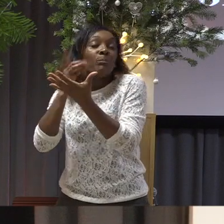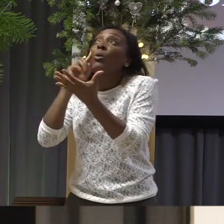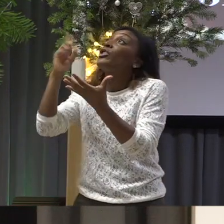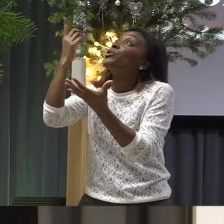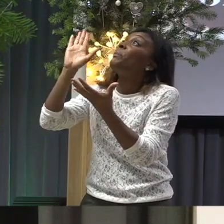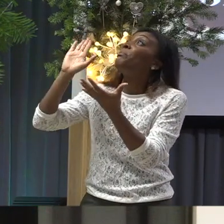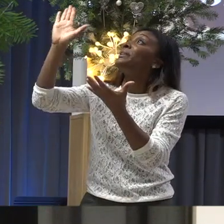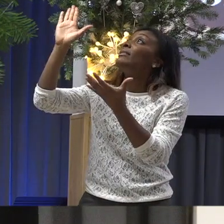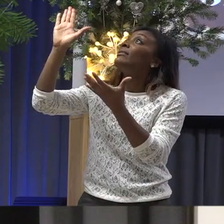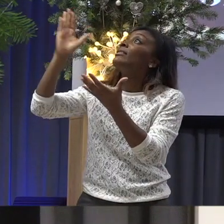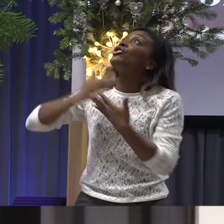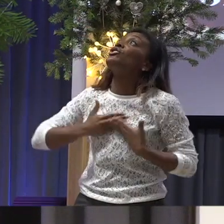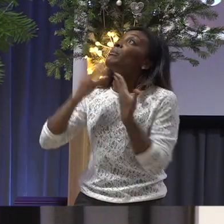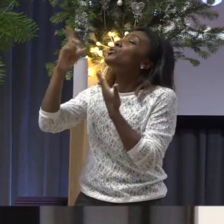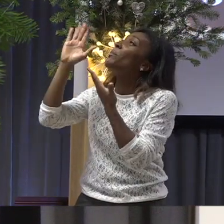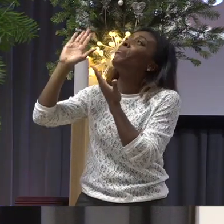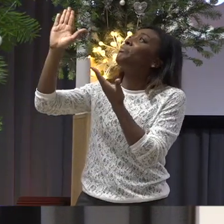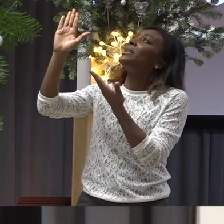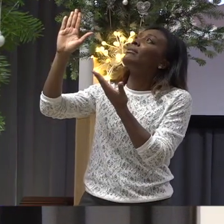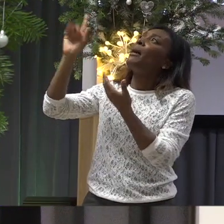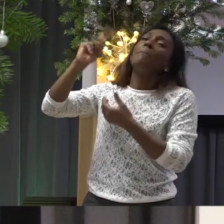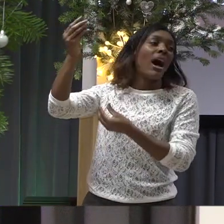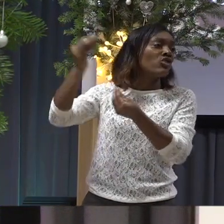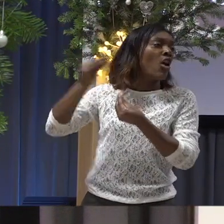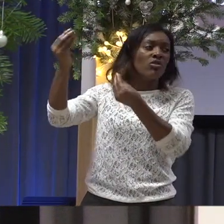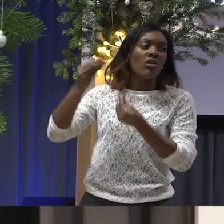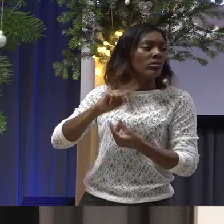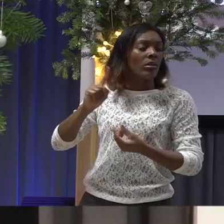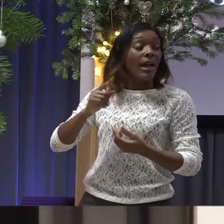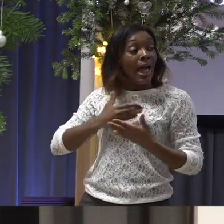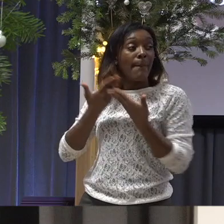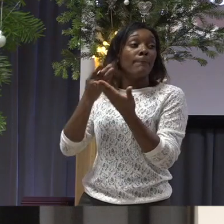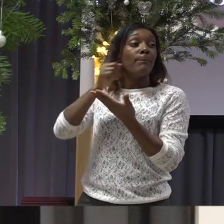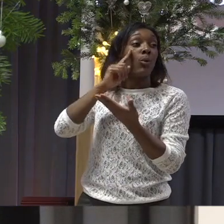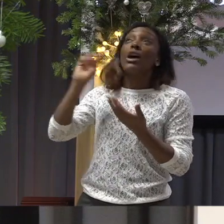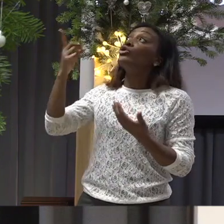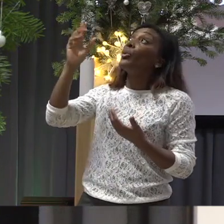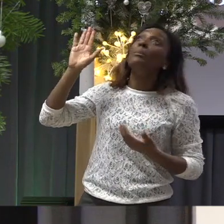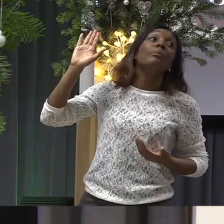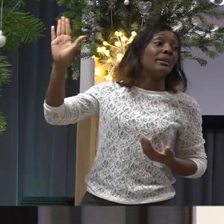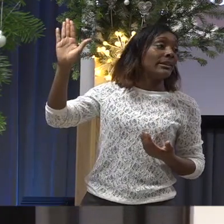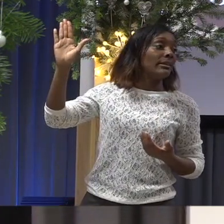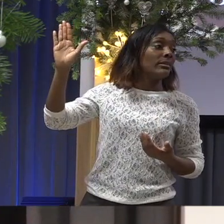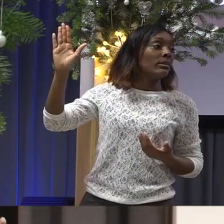est. Aimons Dieu pour ce qu'il est, frères et sœurs. Les avoirs,